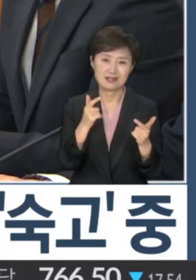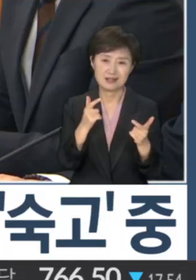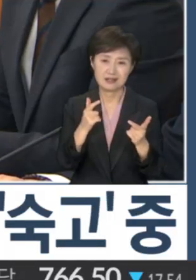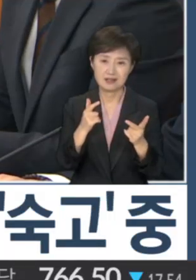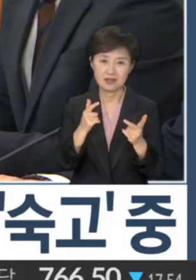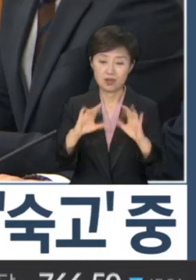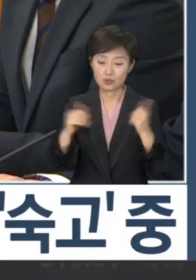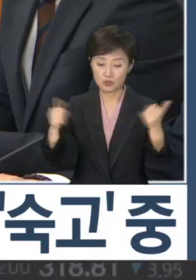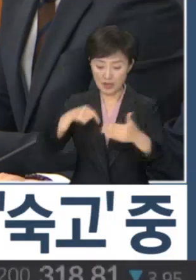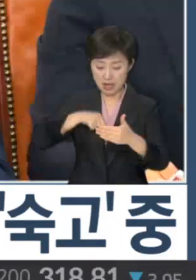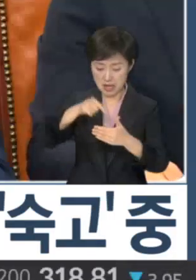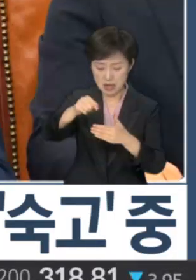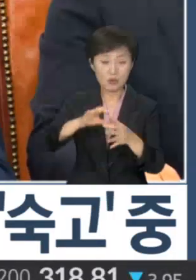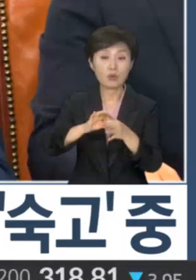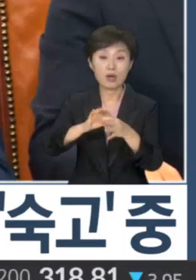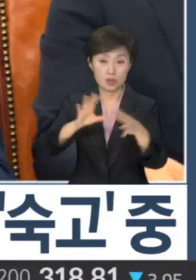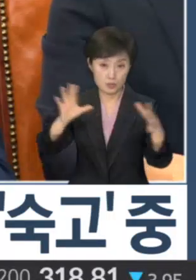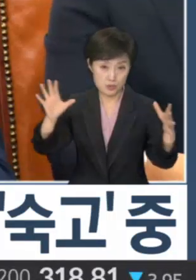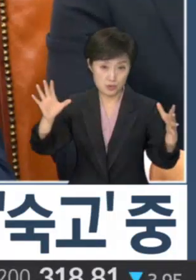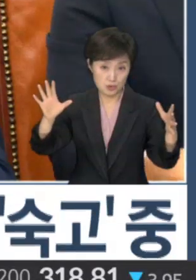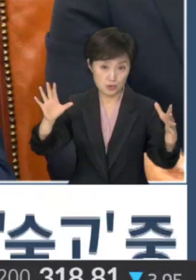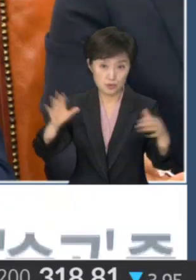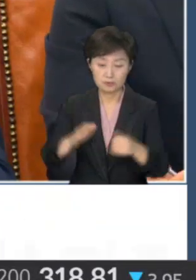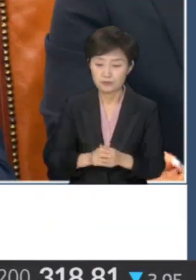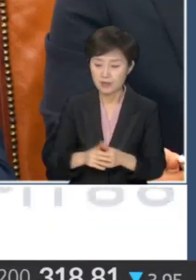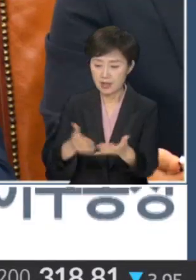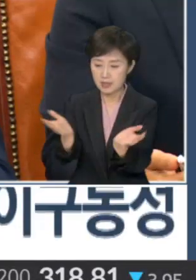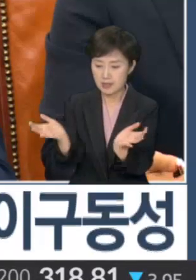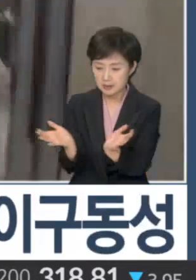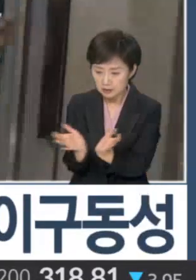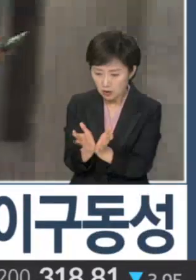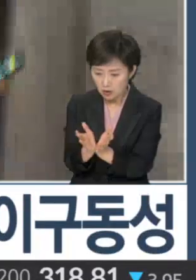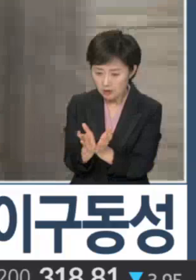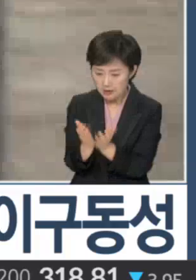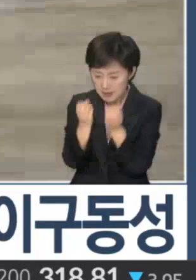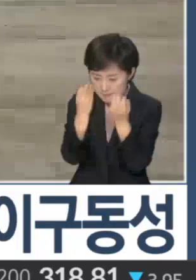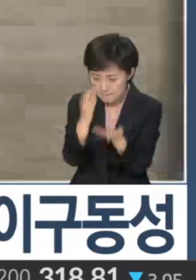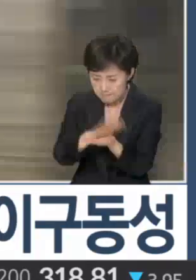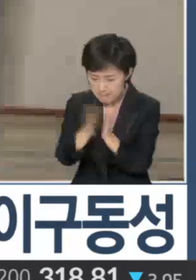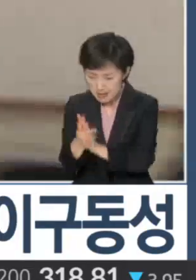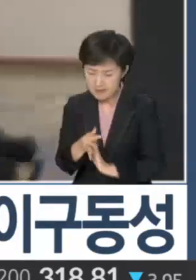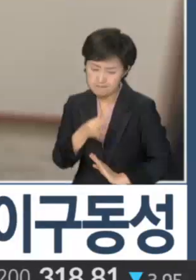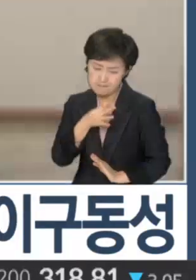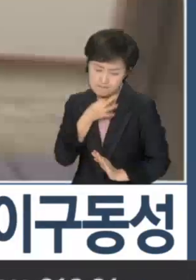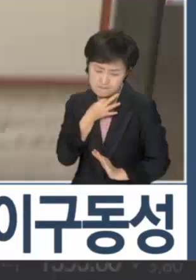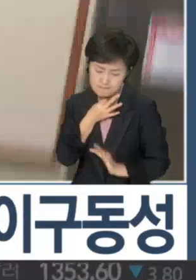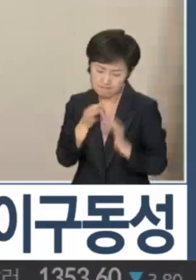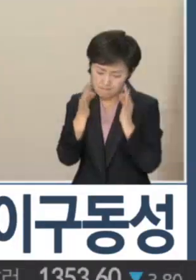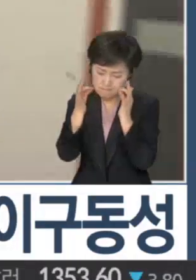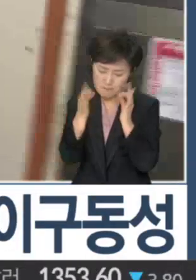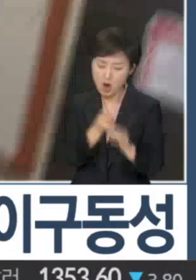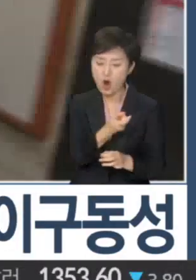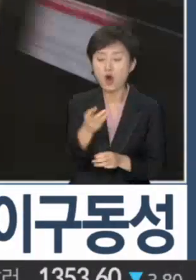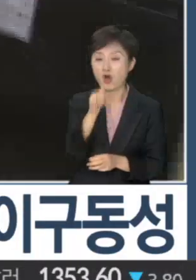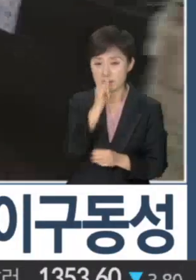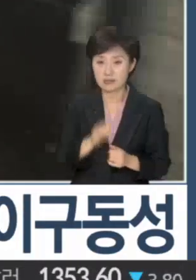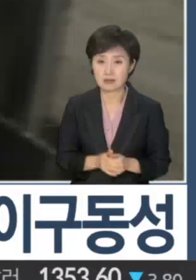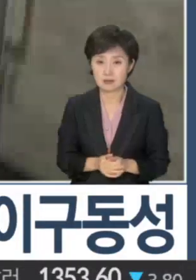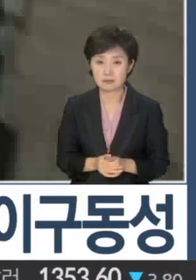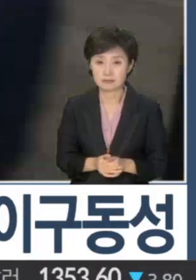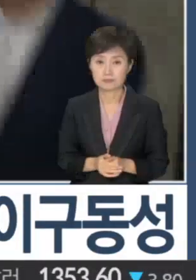막론하고 내 한 팔을 내어가면서까지 당을 한번 바꾸기 위해서 노력했던 인사들이 적지가 않습니다. 이른바 혁신이라는